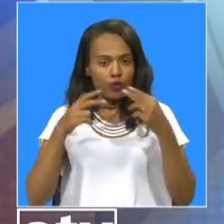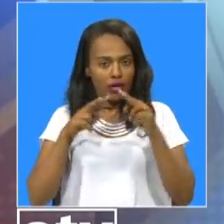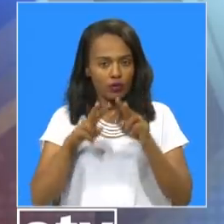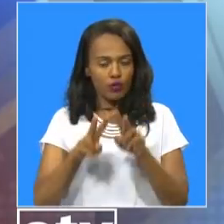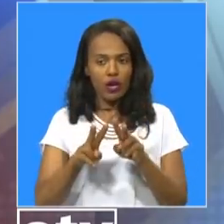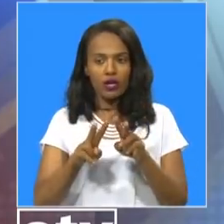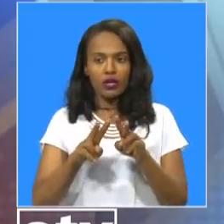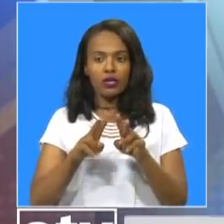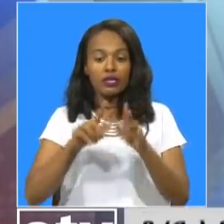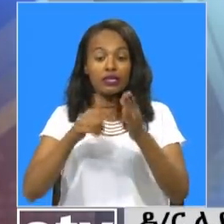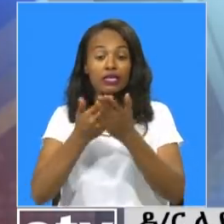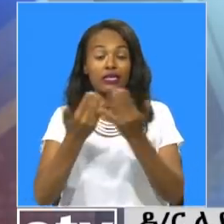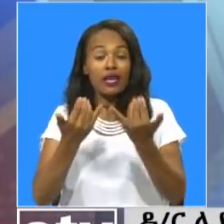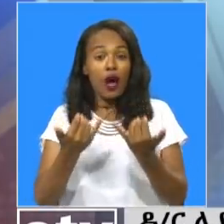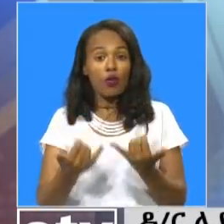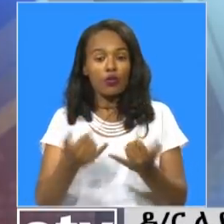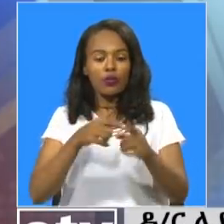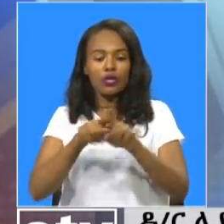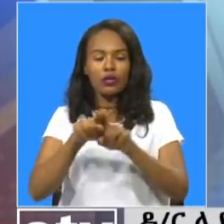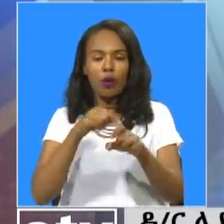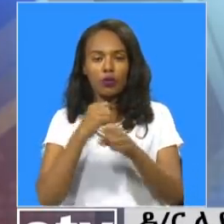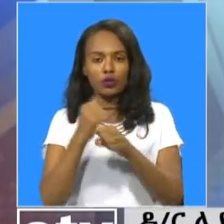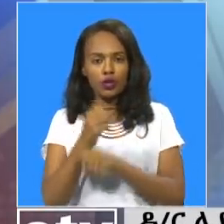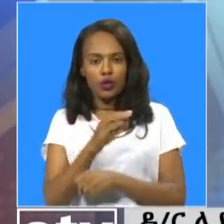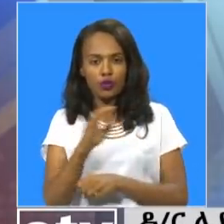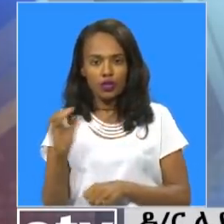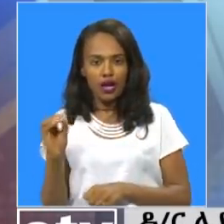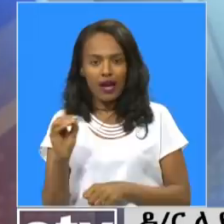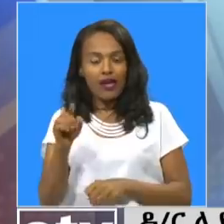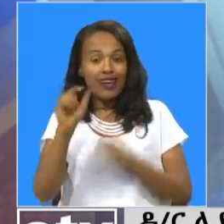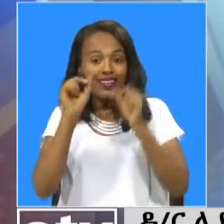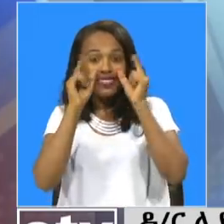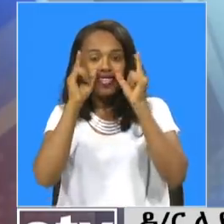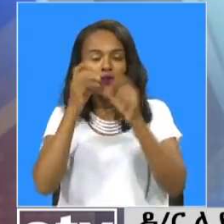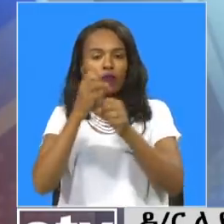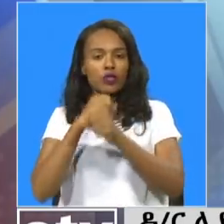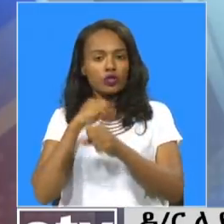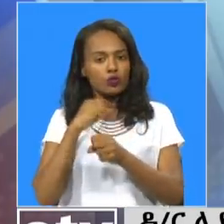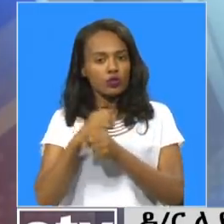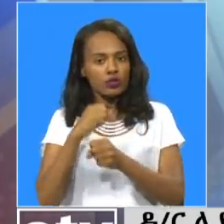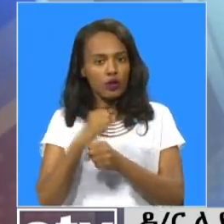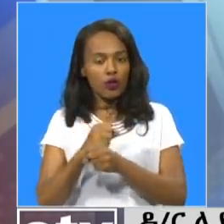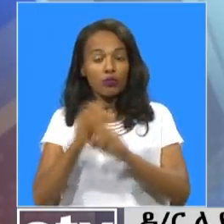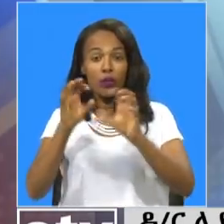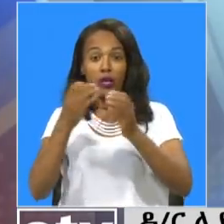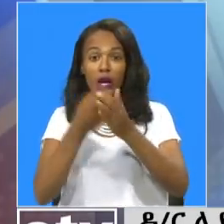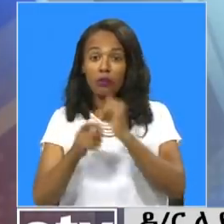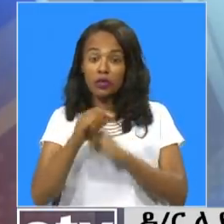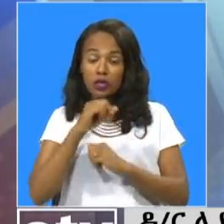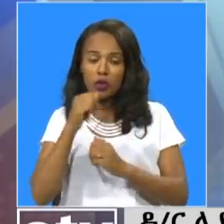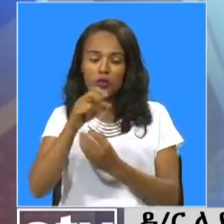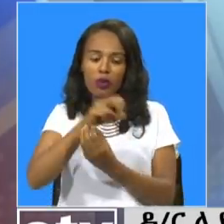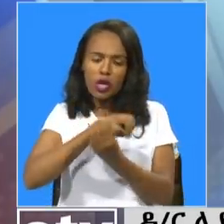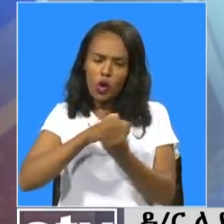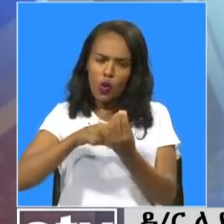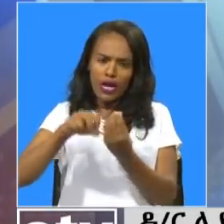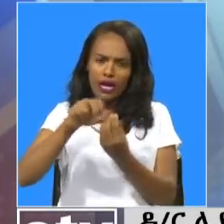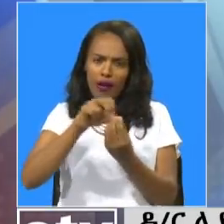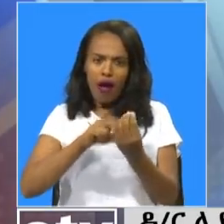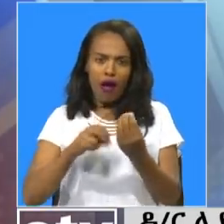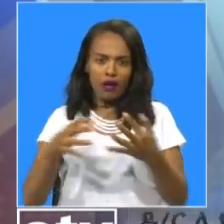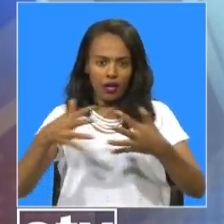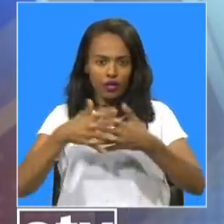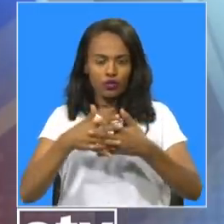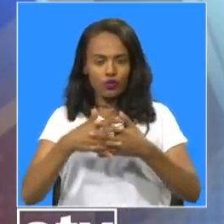ስለዚህ አሁንም የተግባቦት ስራውን እና ያን ግንዛቤ ማስጨበጥ ስራውን በሚዲያ ብቻ ሳይሆን በየወረዳ ደረጃ